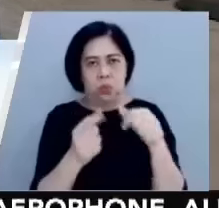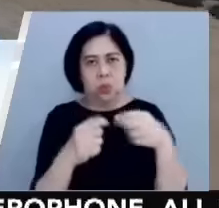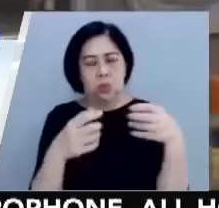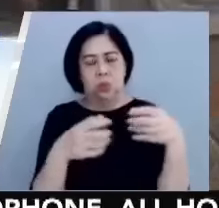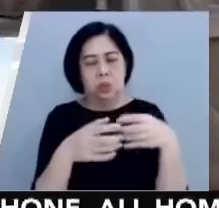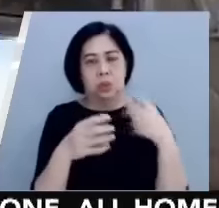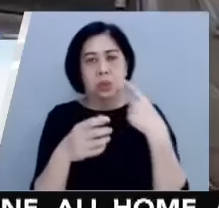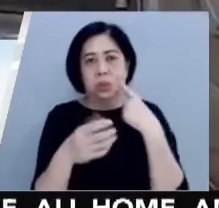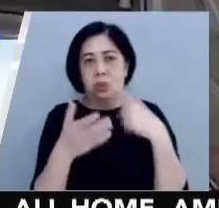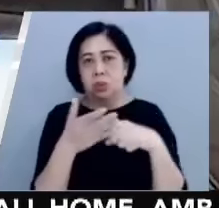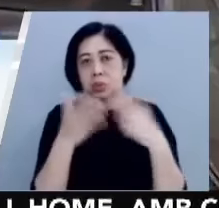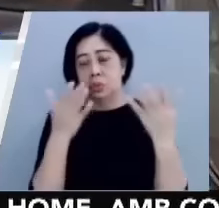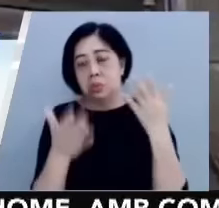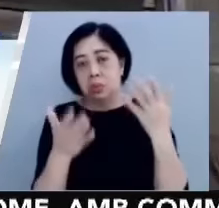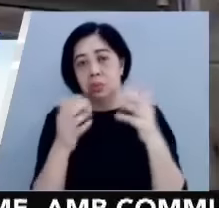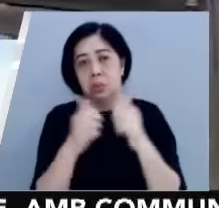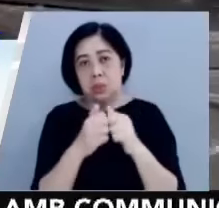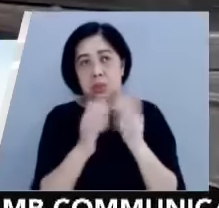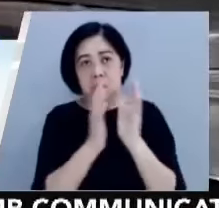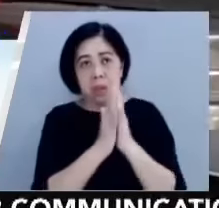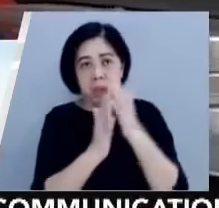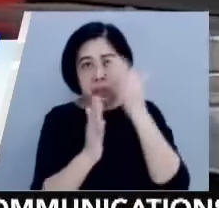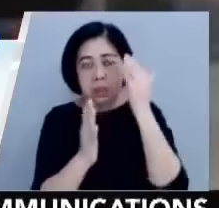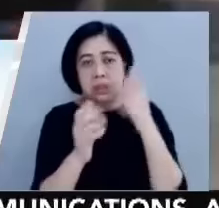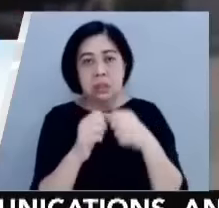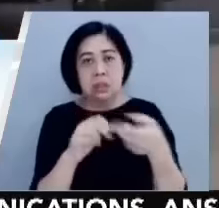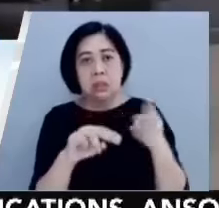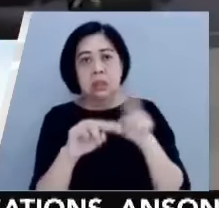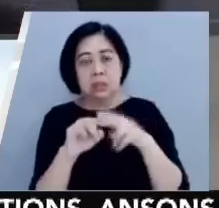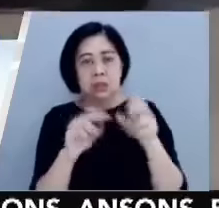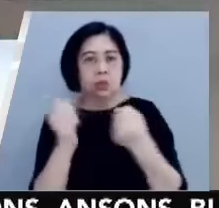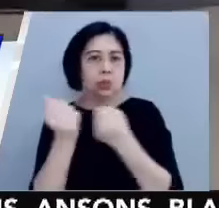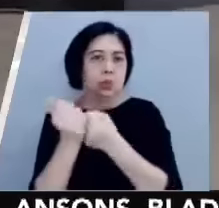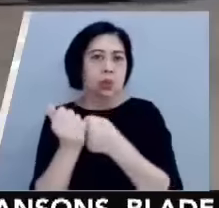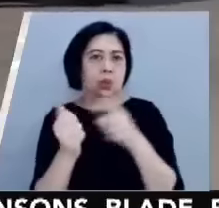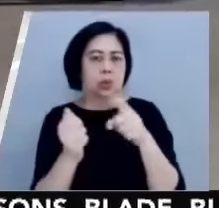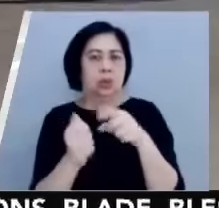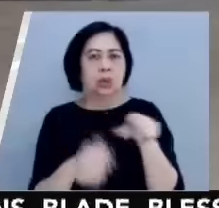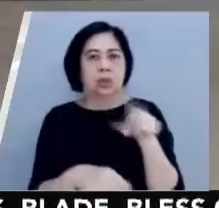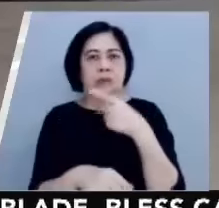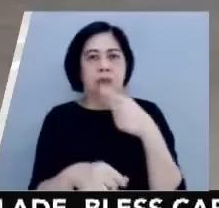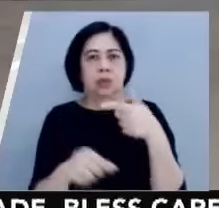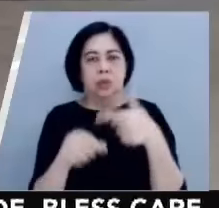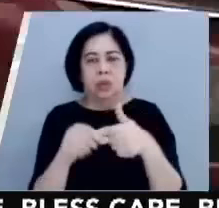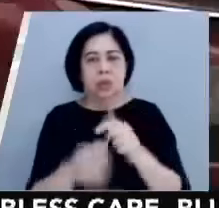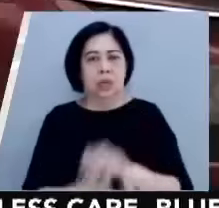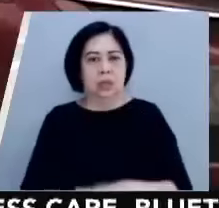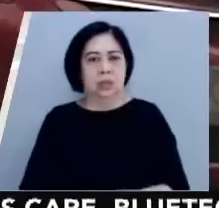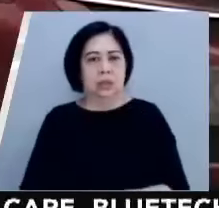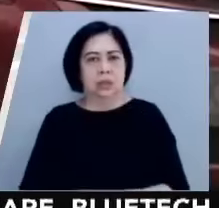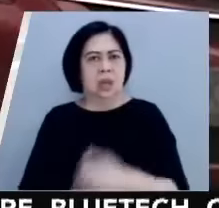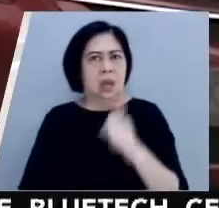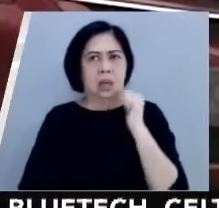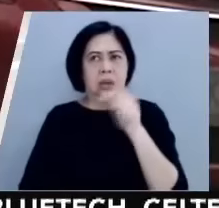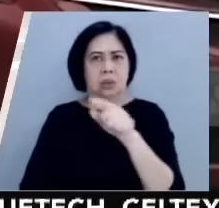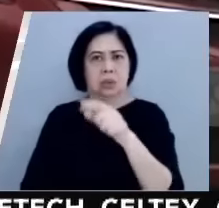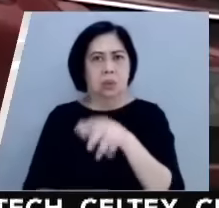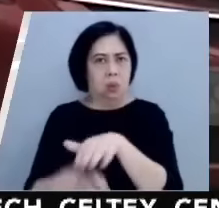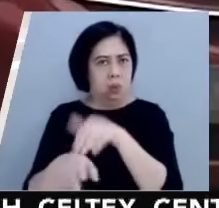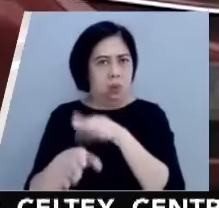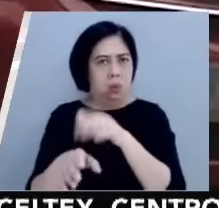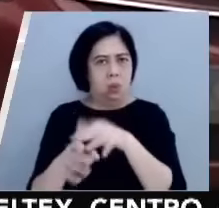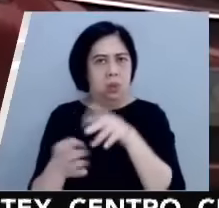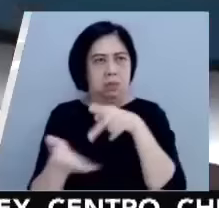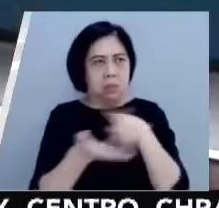ang posibilidad na humirit ng panibagong fuel subsidy. Ayaw ko rin masaktan ang ating mga mananakay na kung pitwi na tataas